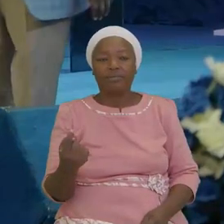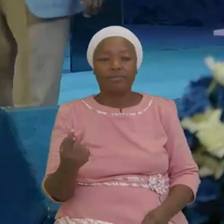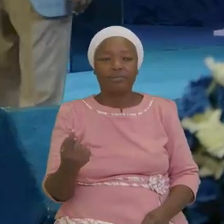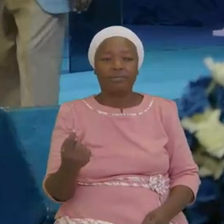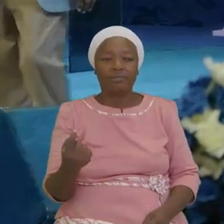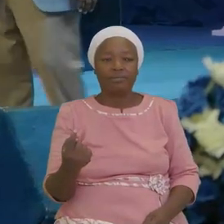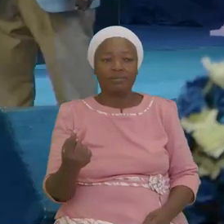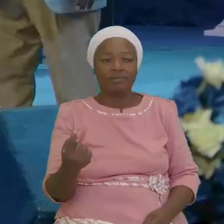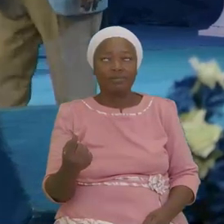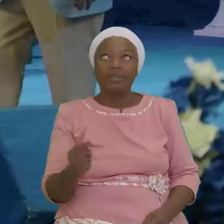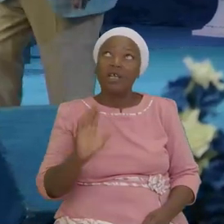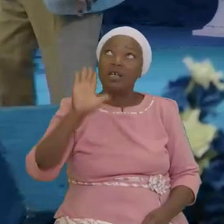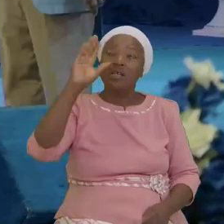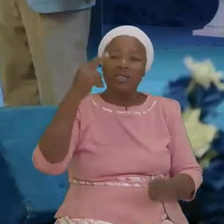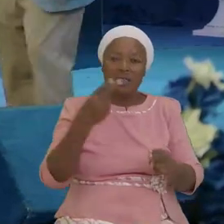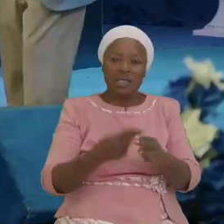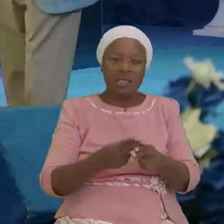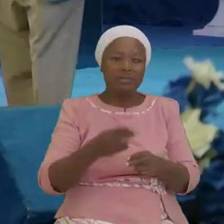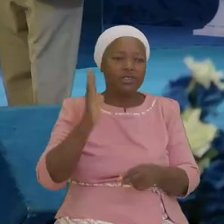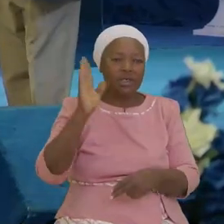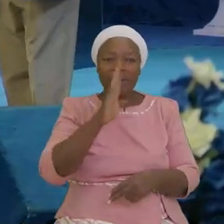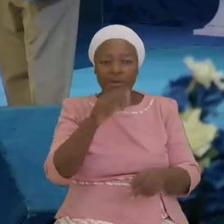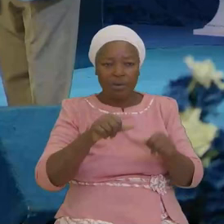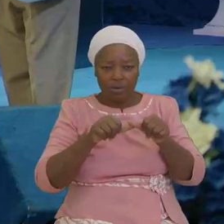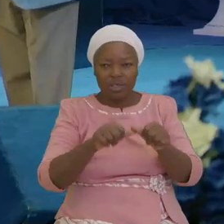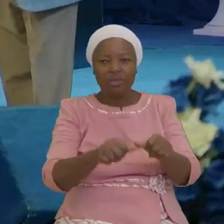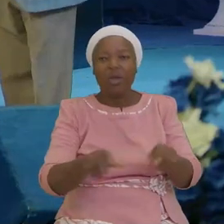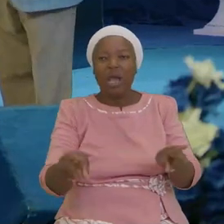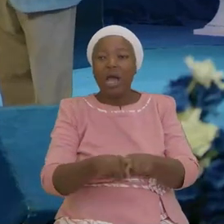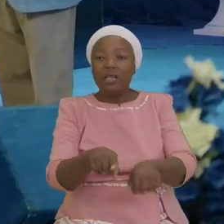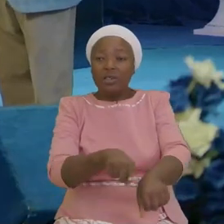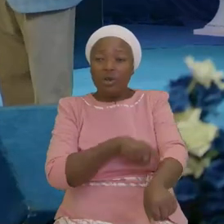le nom là sera puissant pour toujours.